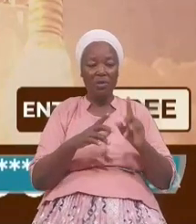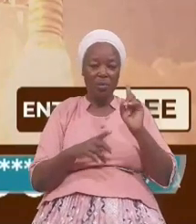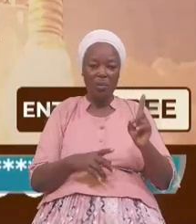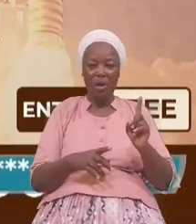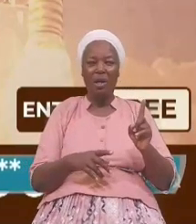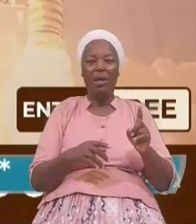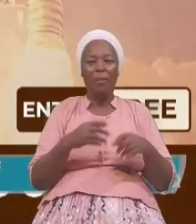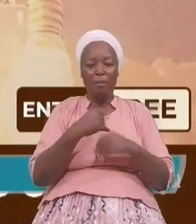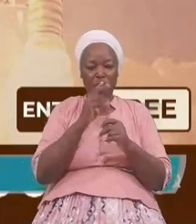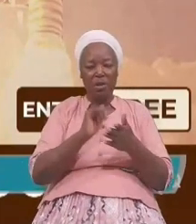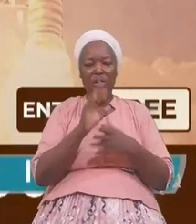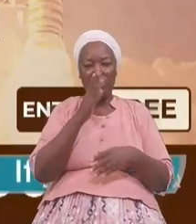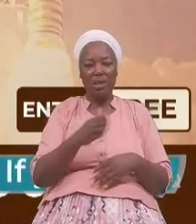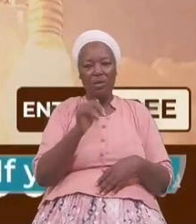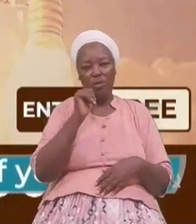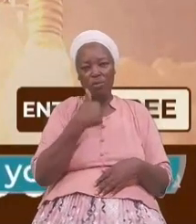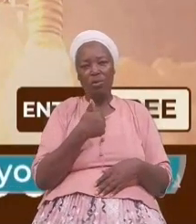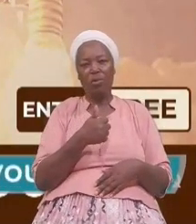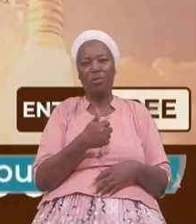Donc soyez là demain.